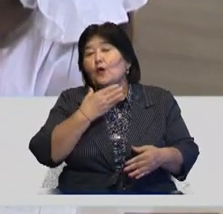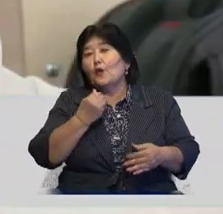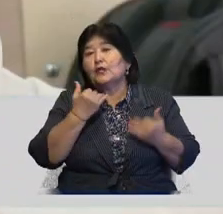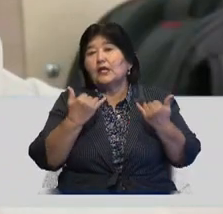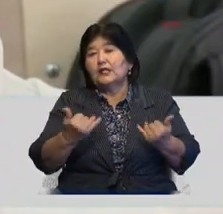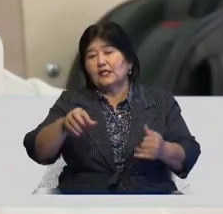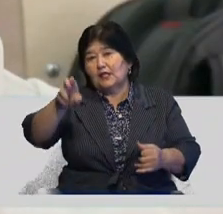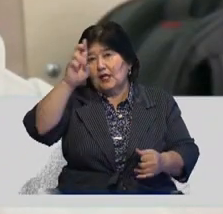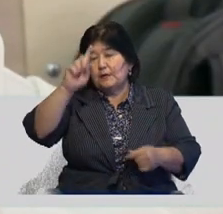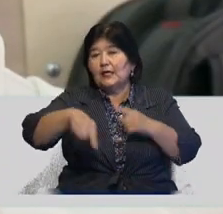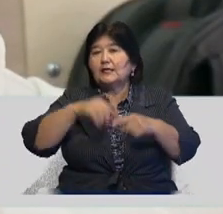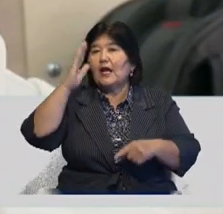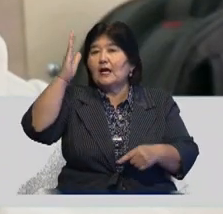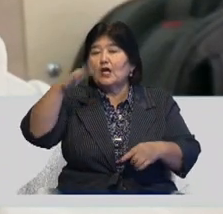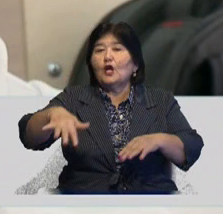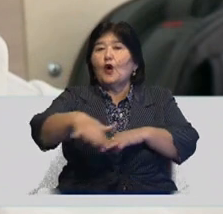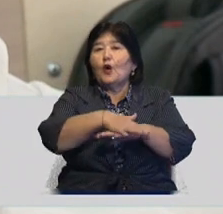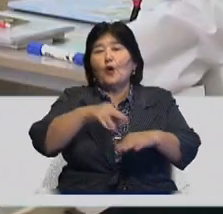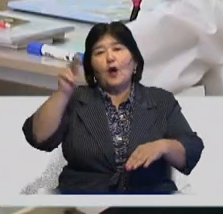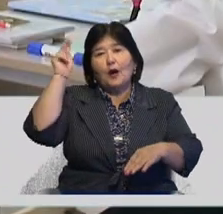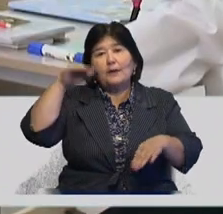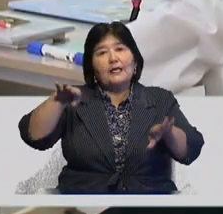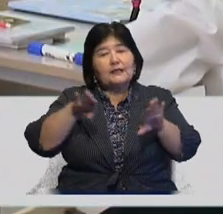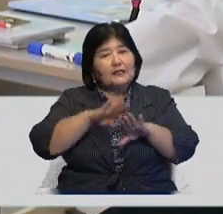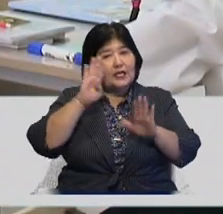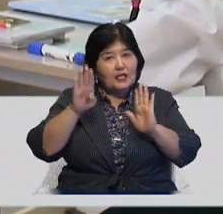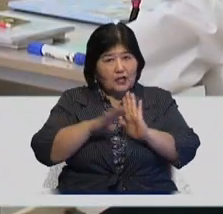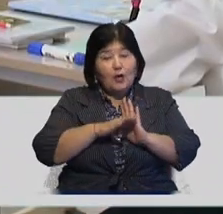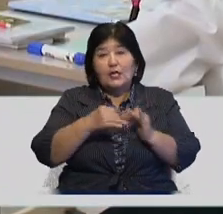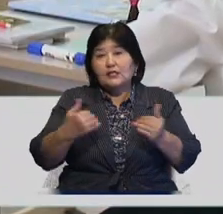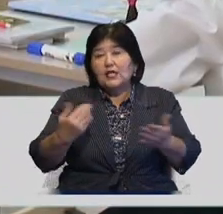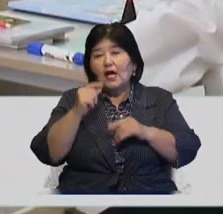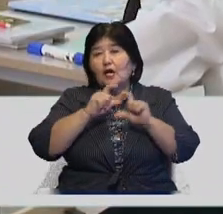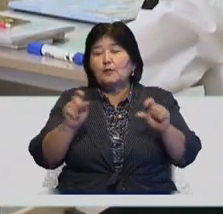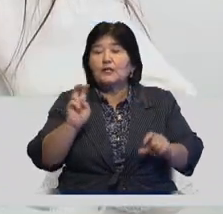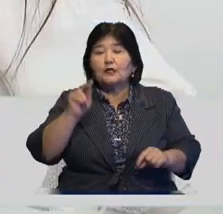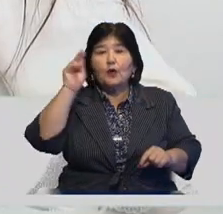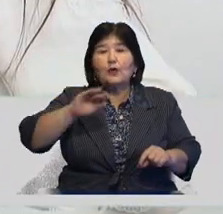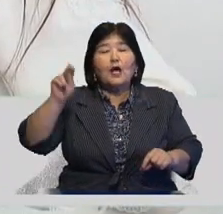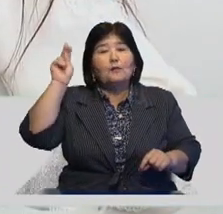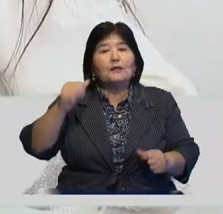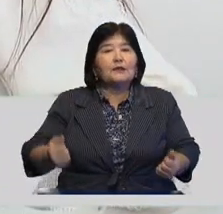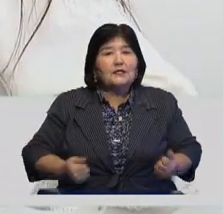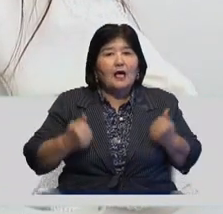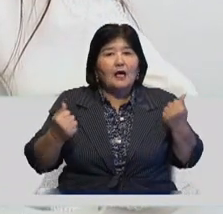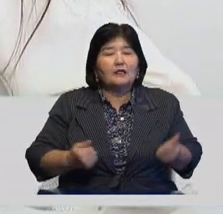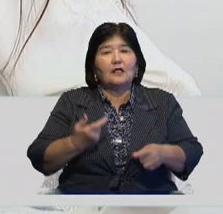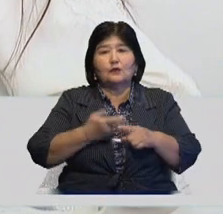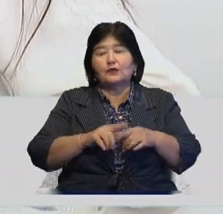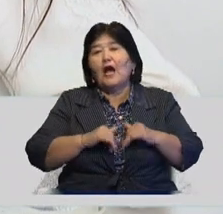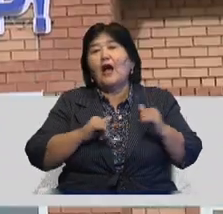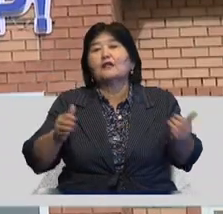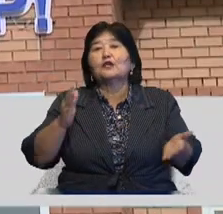өлшемі де мемлекеттің келешегі де қоғамдағы білім деңгейіне тәуелді. Жаңа мектепке кірген оқушылардың білімге деген ынта құлшынысы